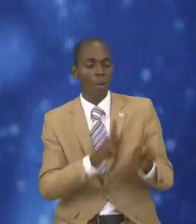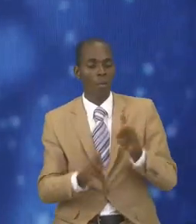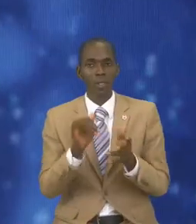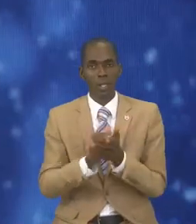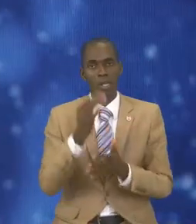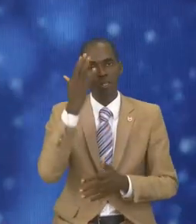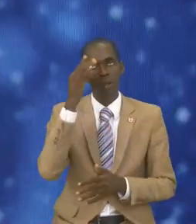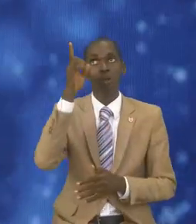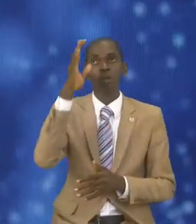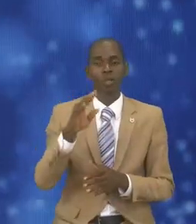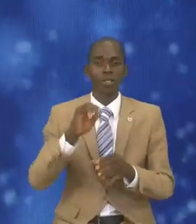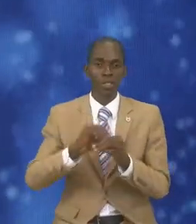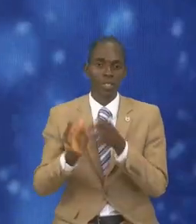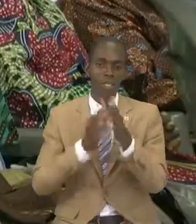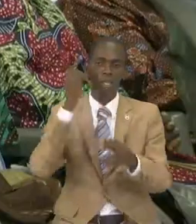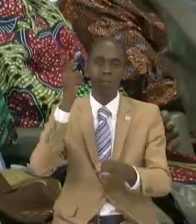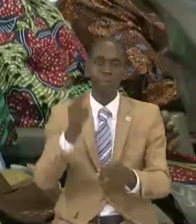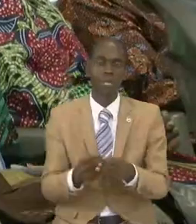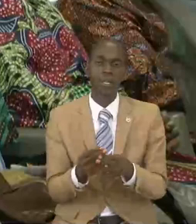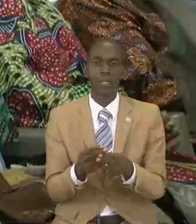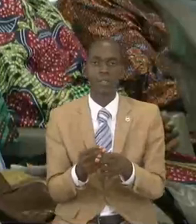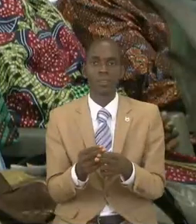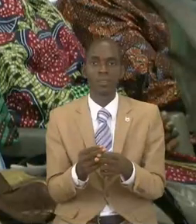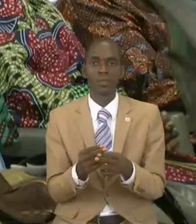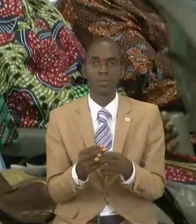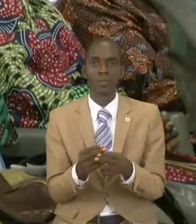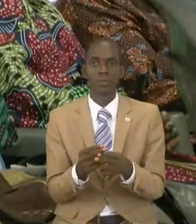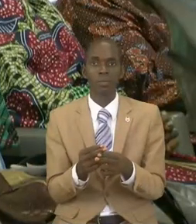qui connaissent Dieu au nom de Jésus.